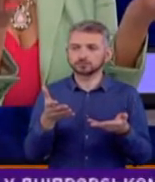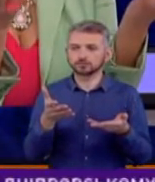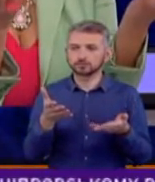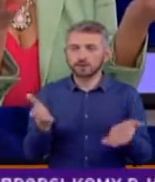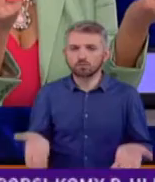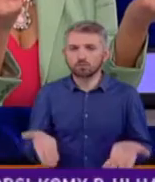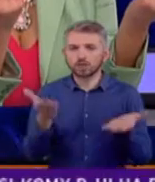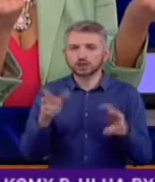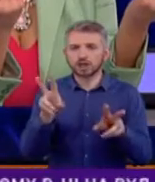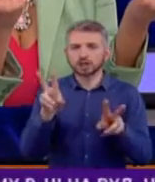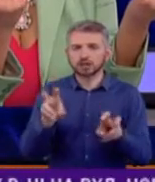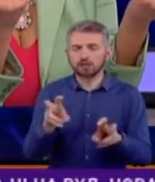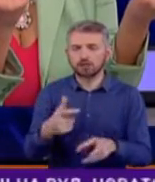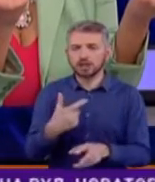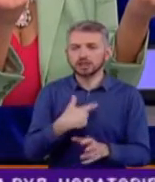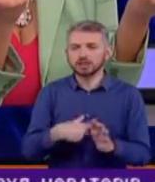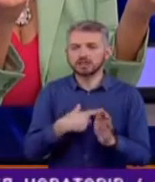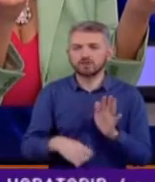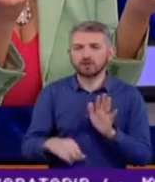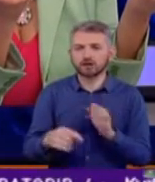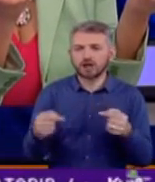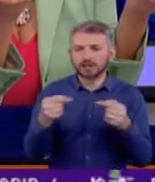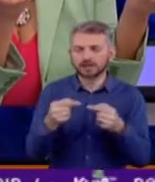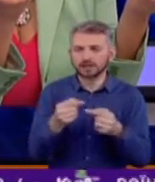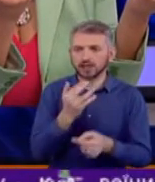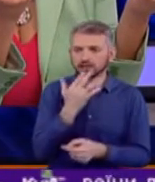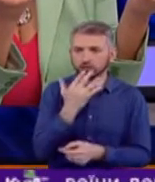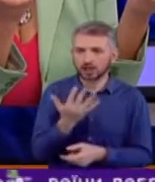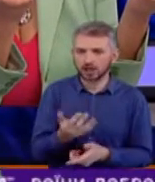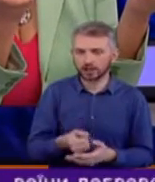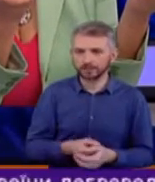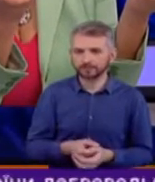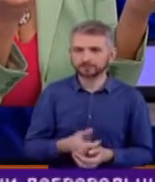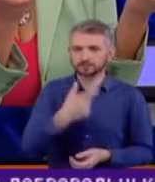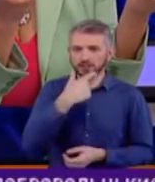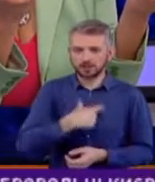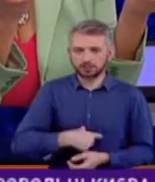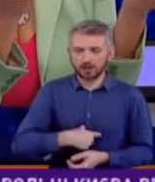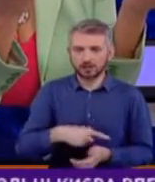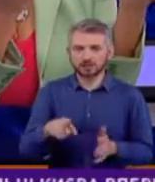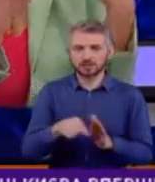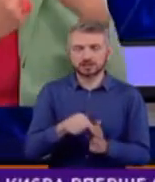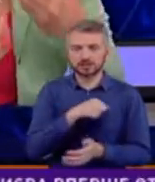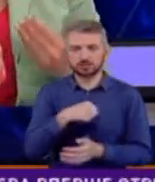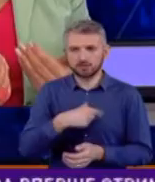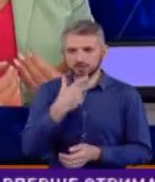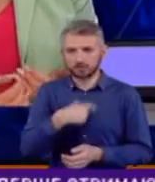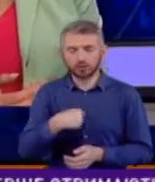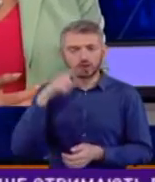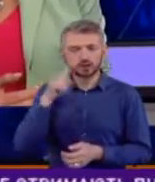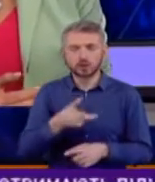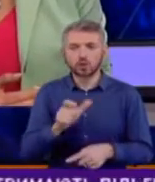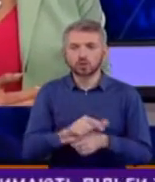тема идентификации национальной. Себя с самим собой. Я знаю очень